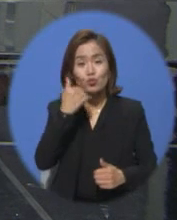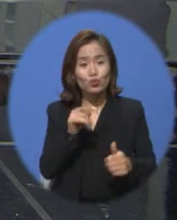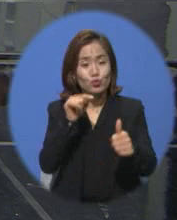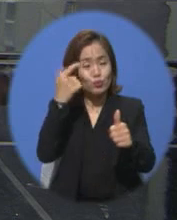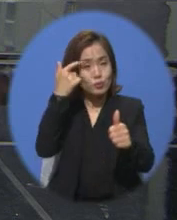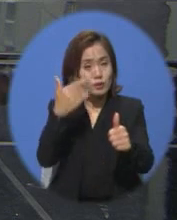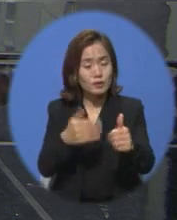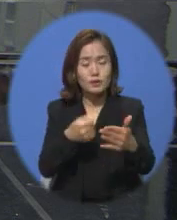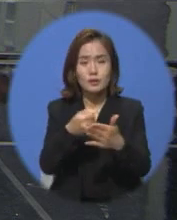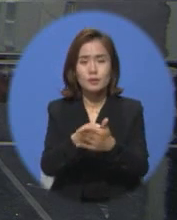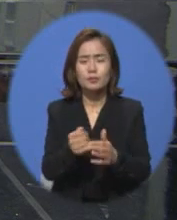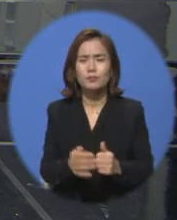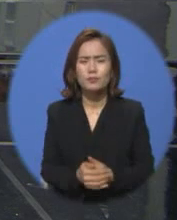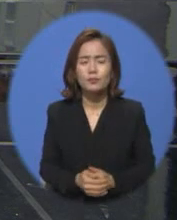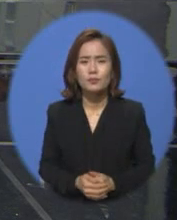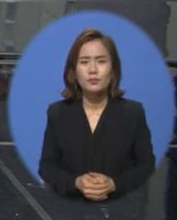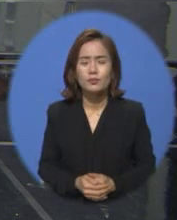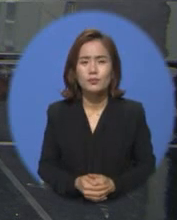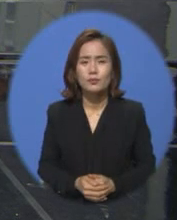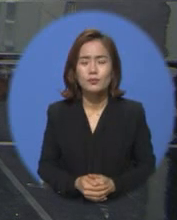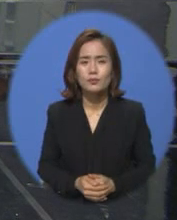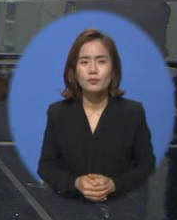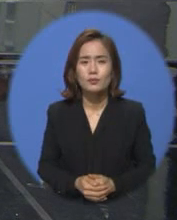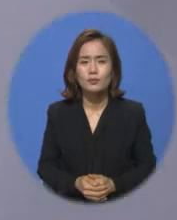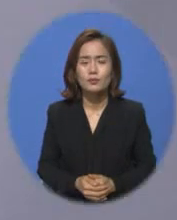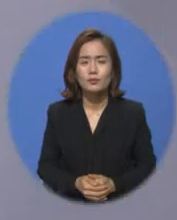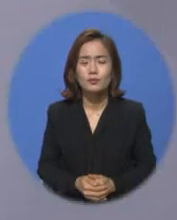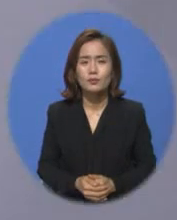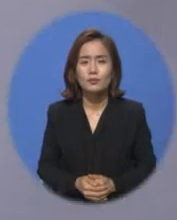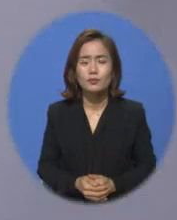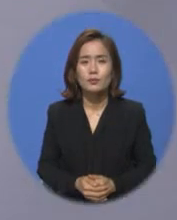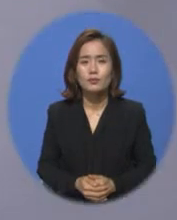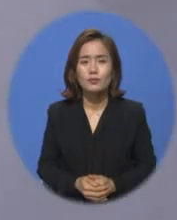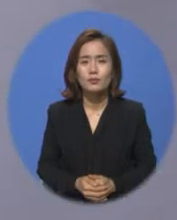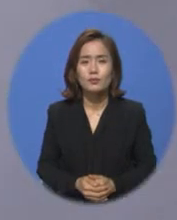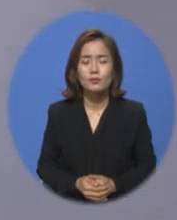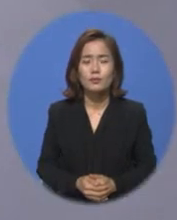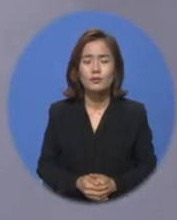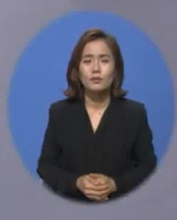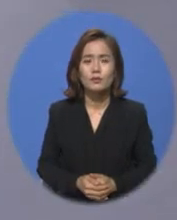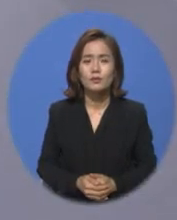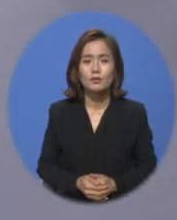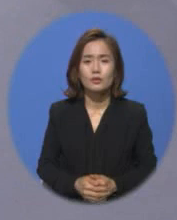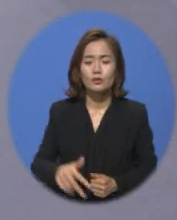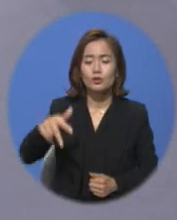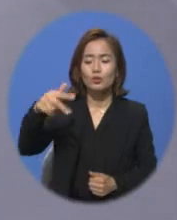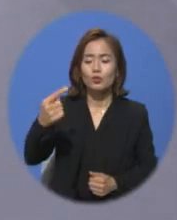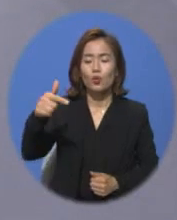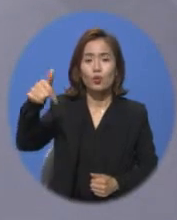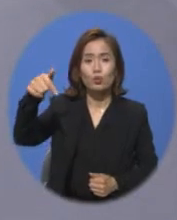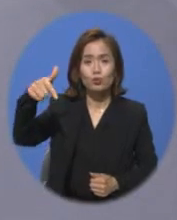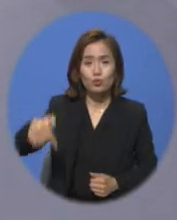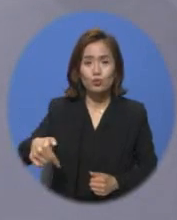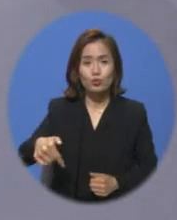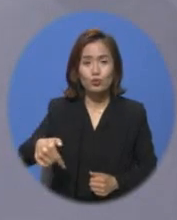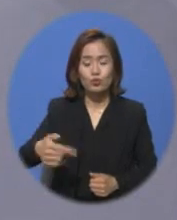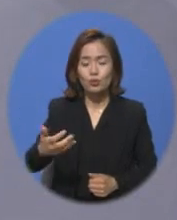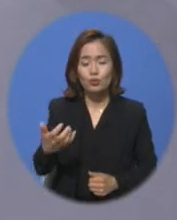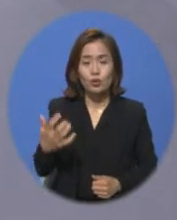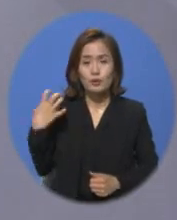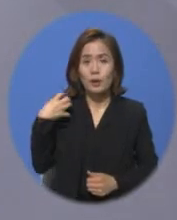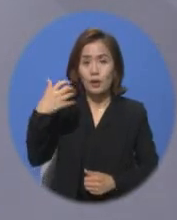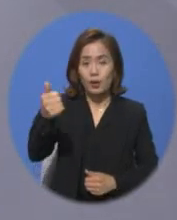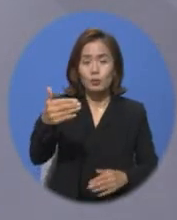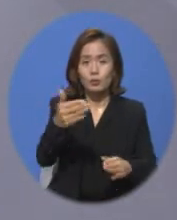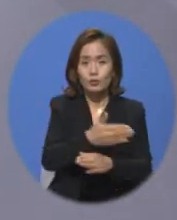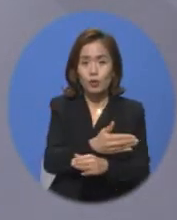후질문을해주십시오.6 분남았습니다.예.조국 전국무장관부터 코로나19사태